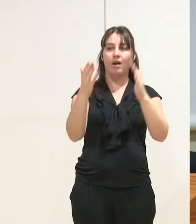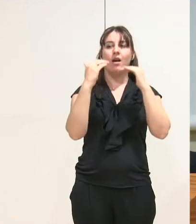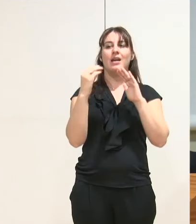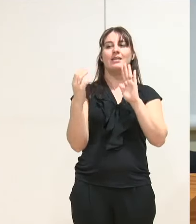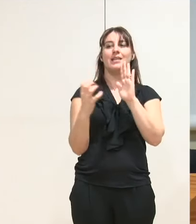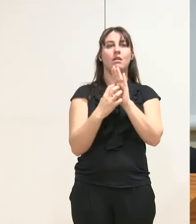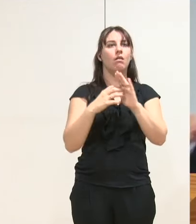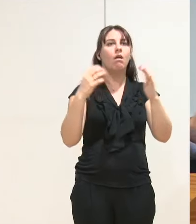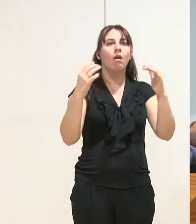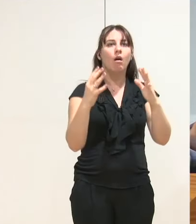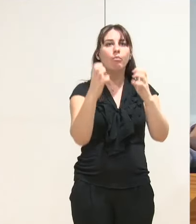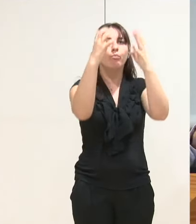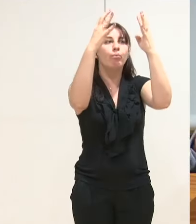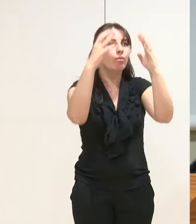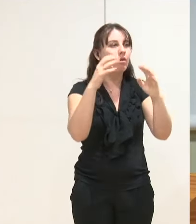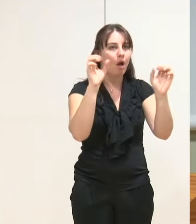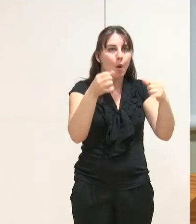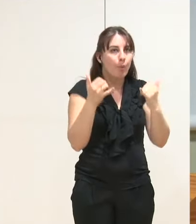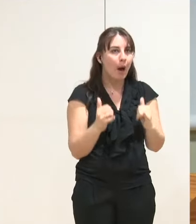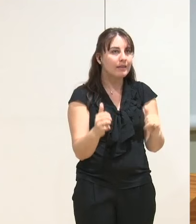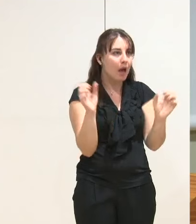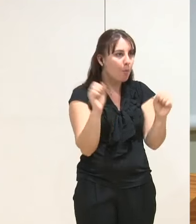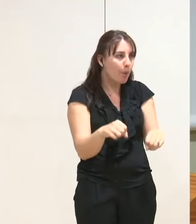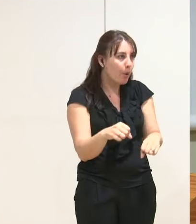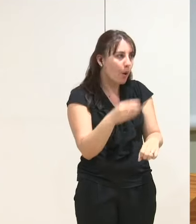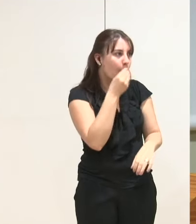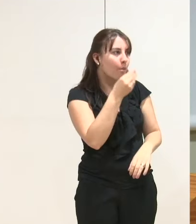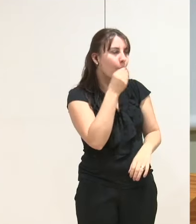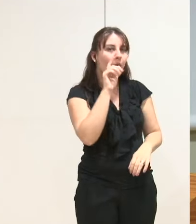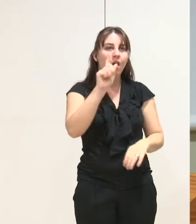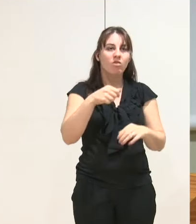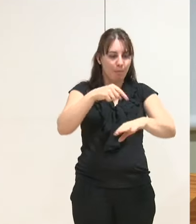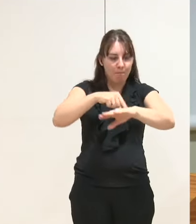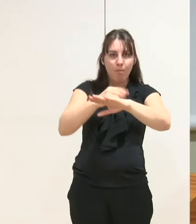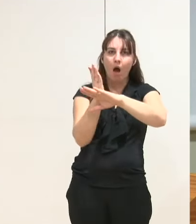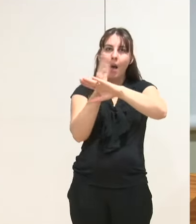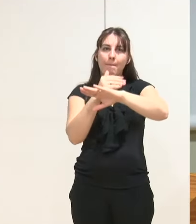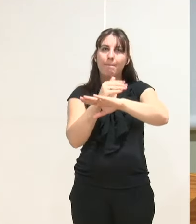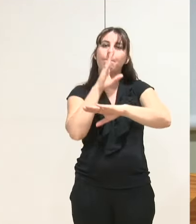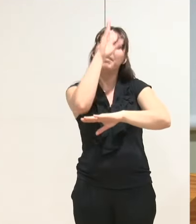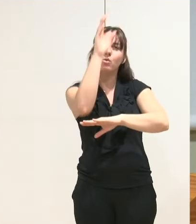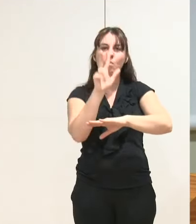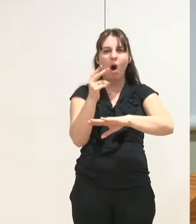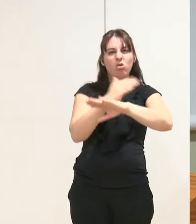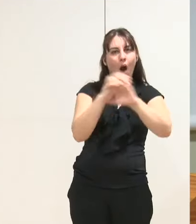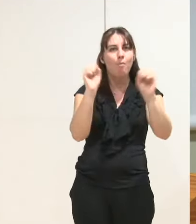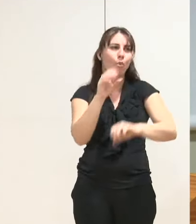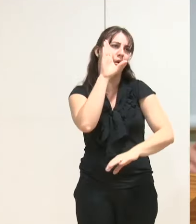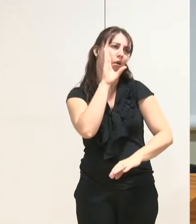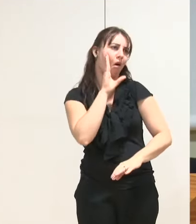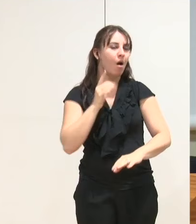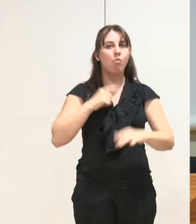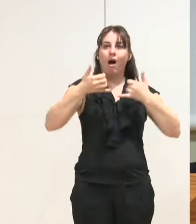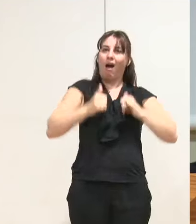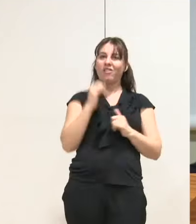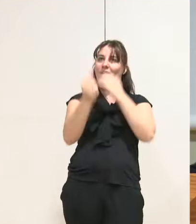non mais c'est pas la peine en fait vous pouvez vous rasseoir c'est d'habitude on finit très tard là il est min Mo- 3 on va finir avant minuit vous pouvez attendre je vais pas rester tout seul